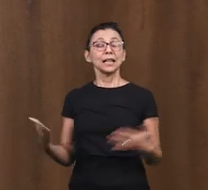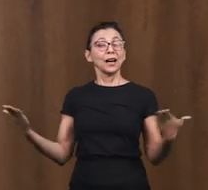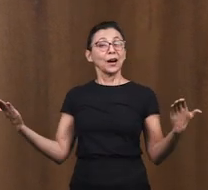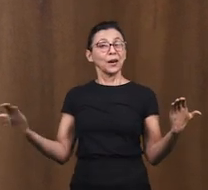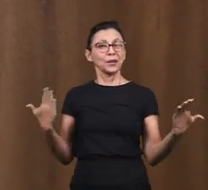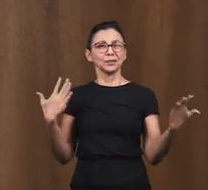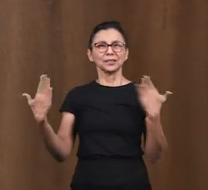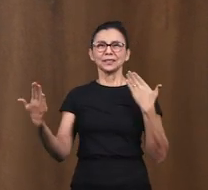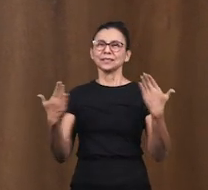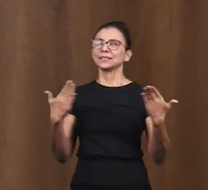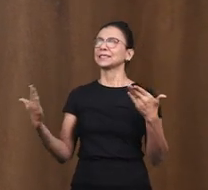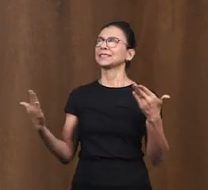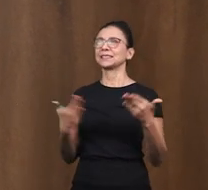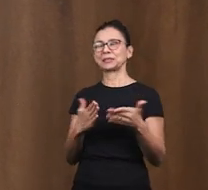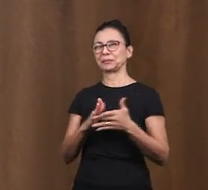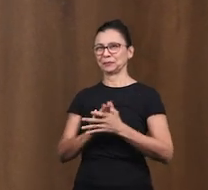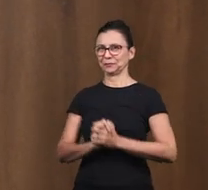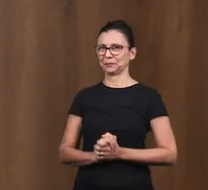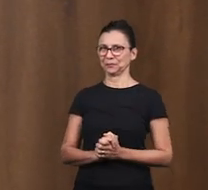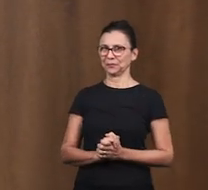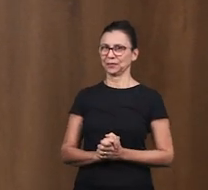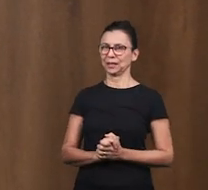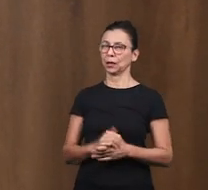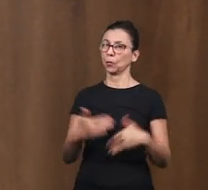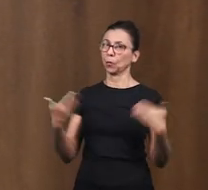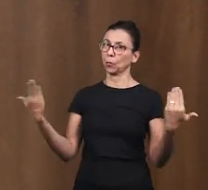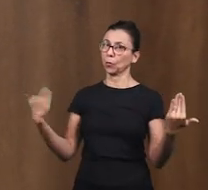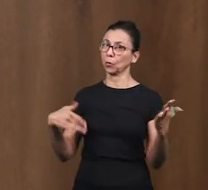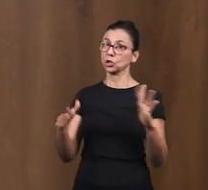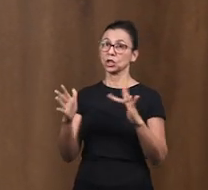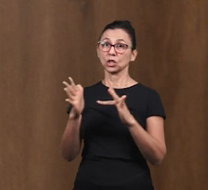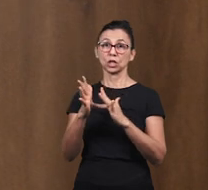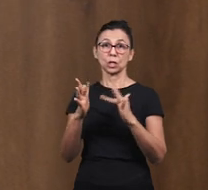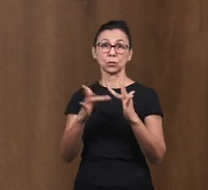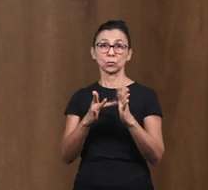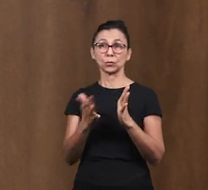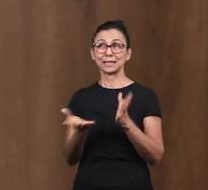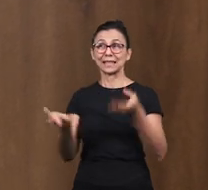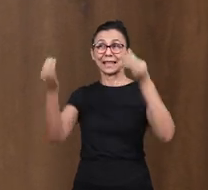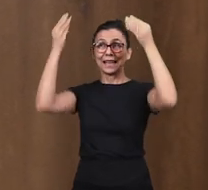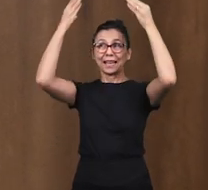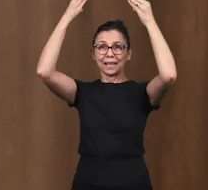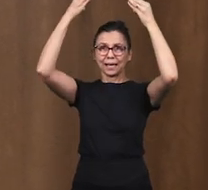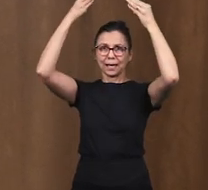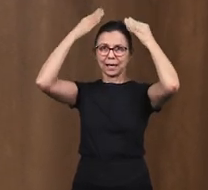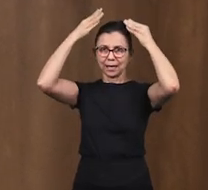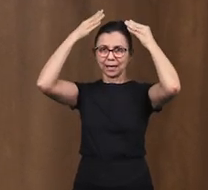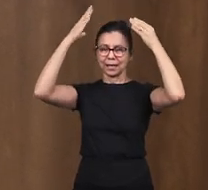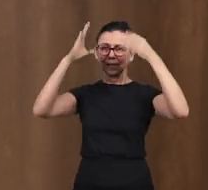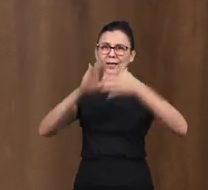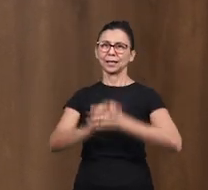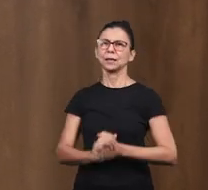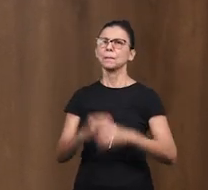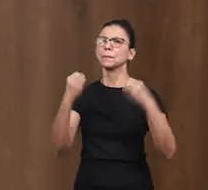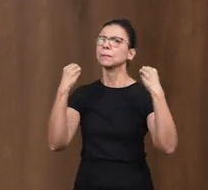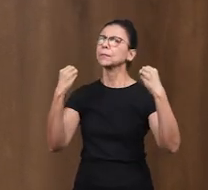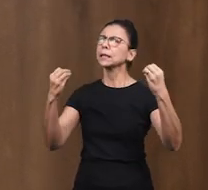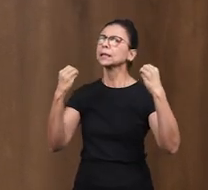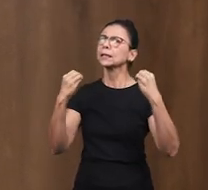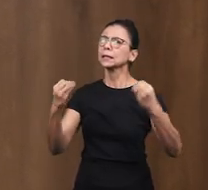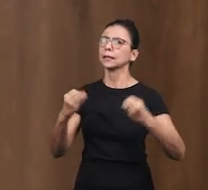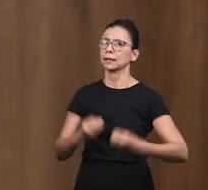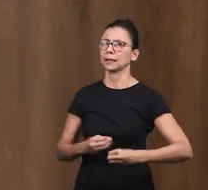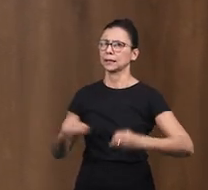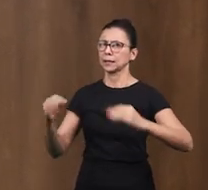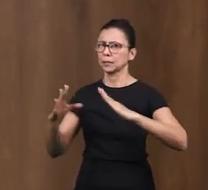roi, c'est le Seigneur Jésus. Le Seigneur Jésus, il est venu comme roi pour chercher